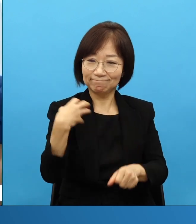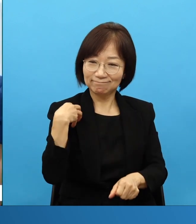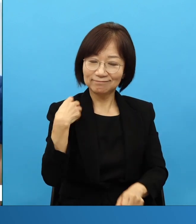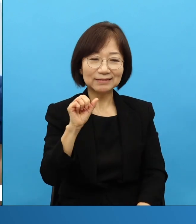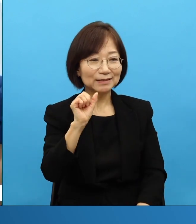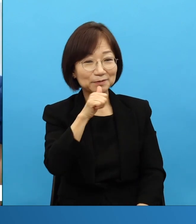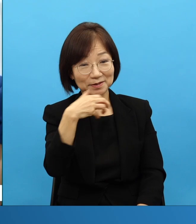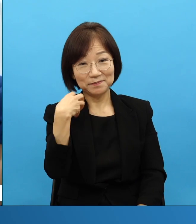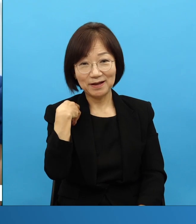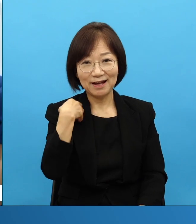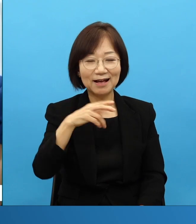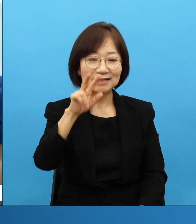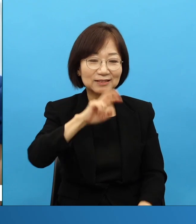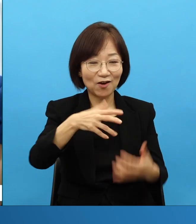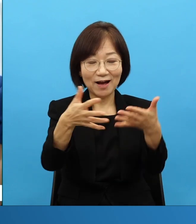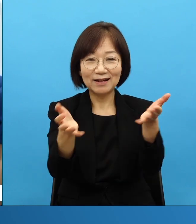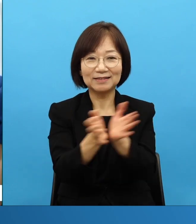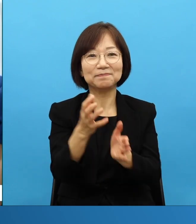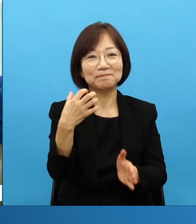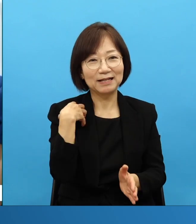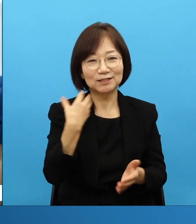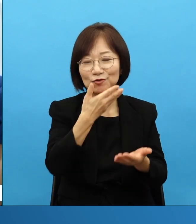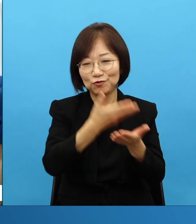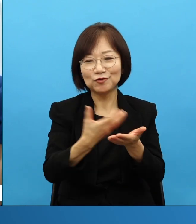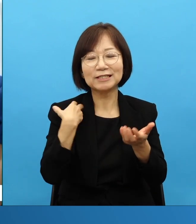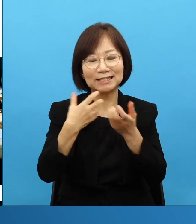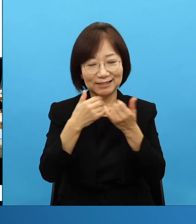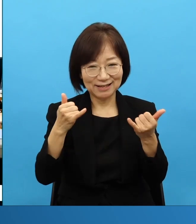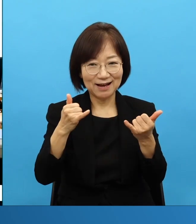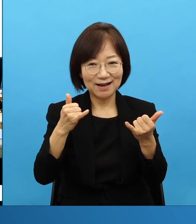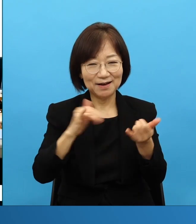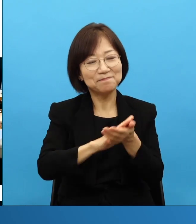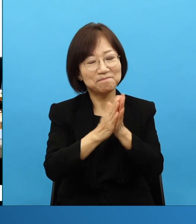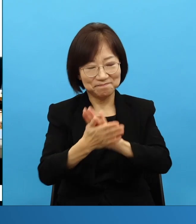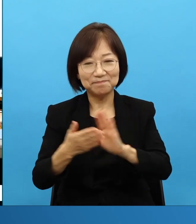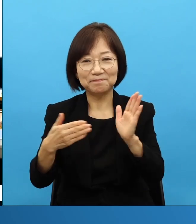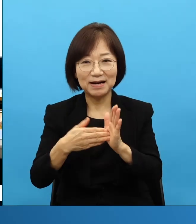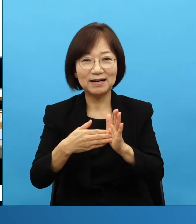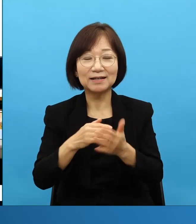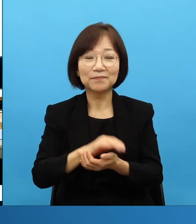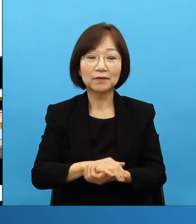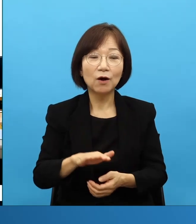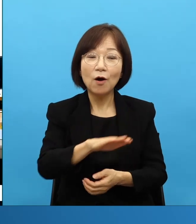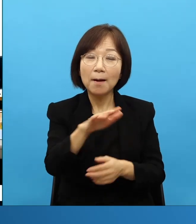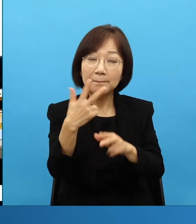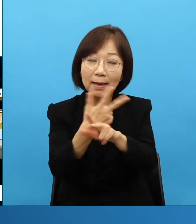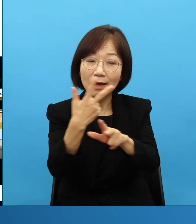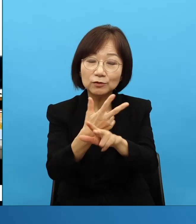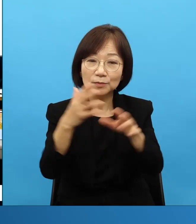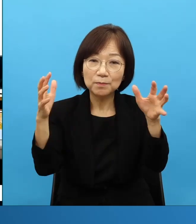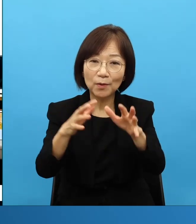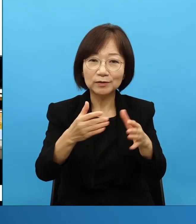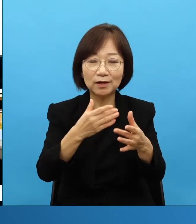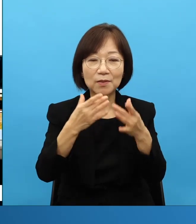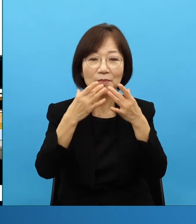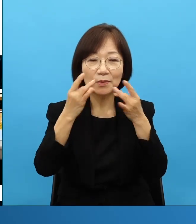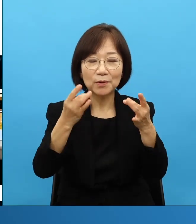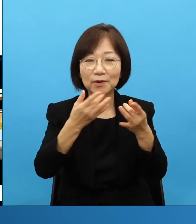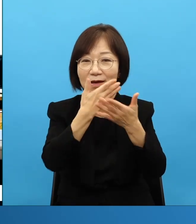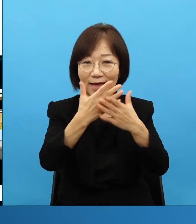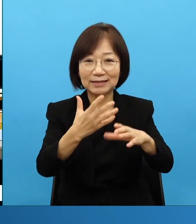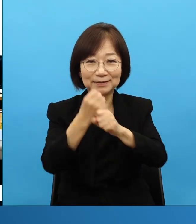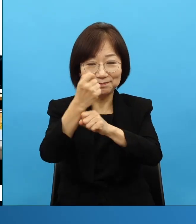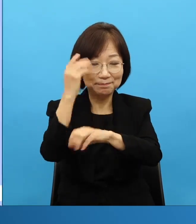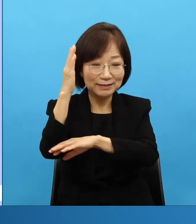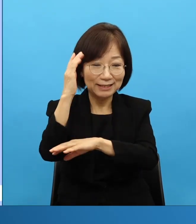하고 성가대도 하는 중직자가 되었어. 우리는 매주 모여서 핵심과 산업선교 메시지를 듣고